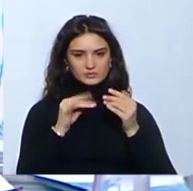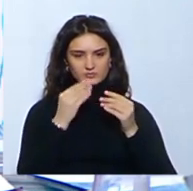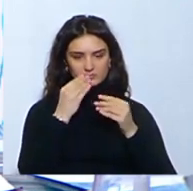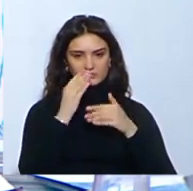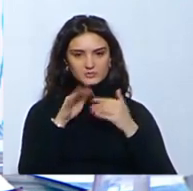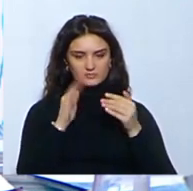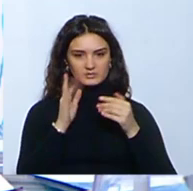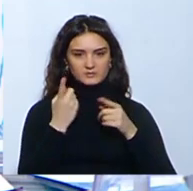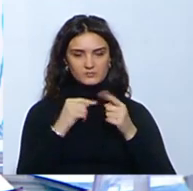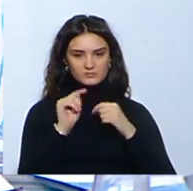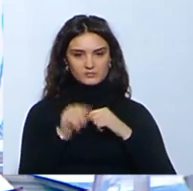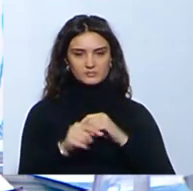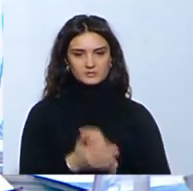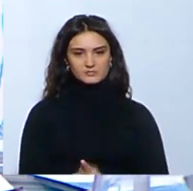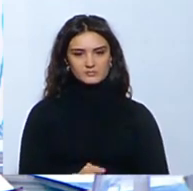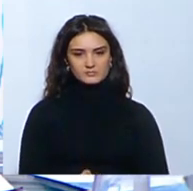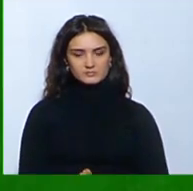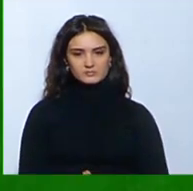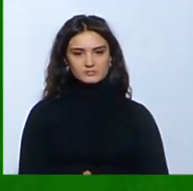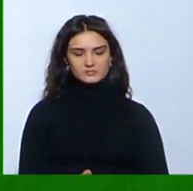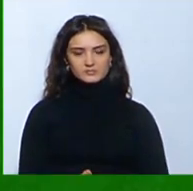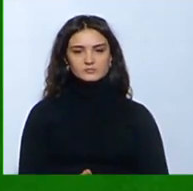გვექნება და შემდეგ თემას დაუბრუნდებით.